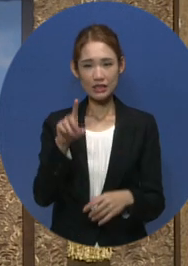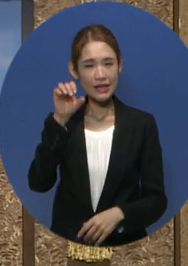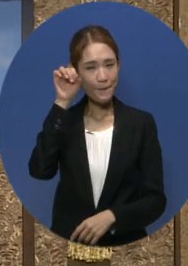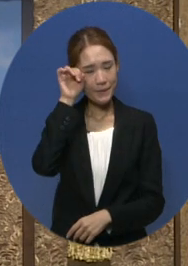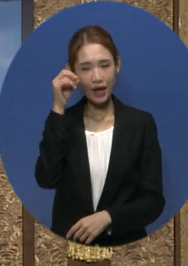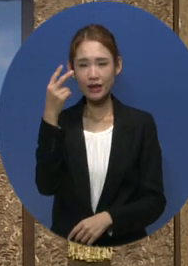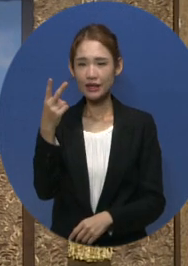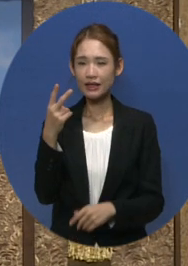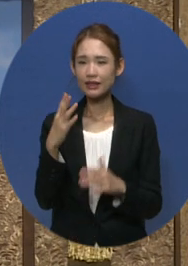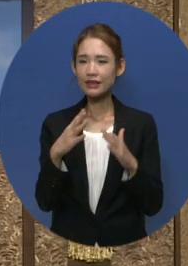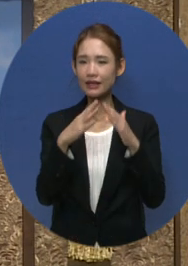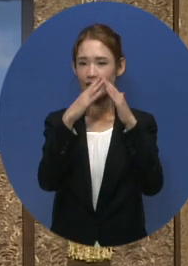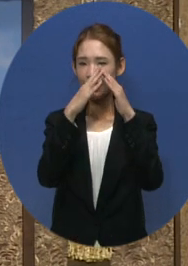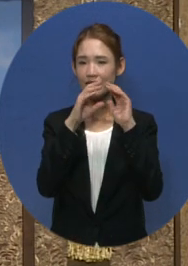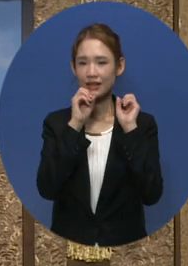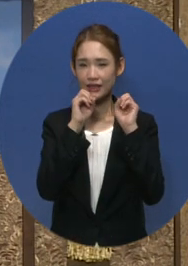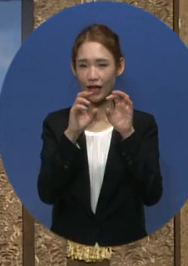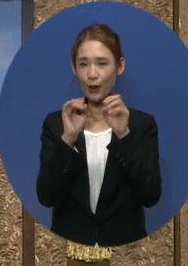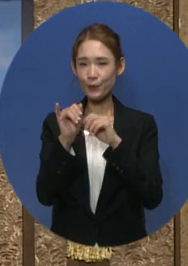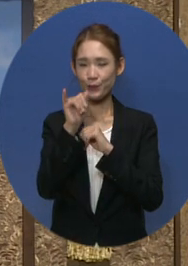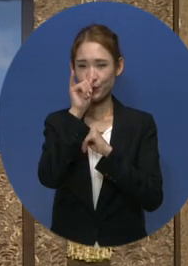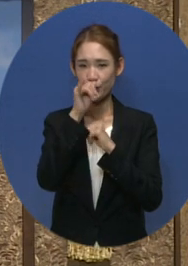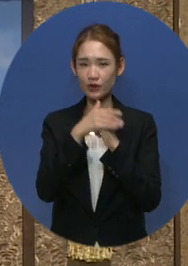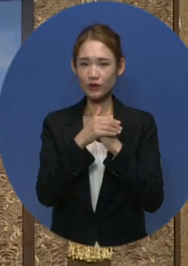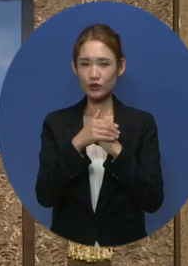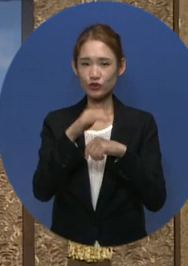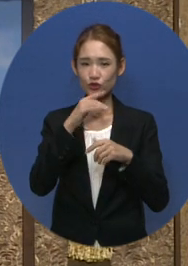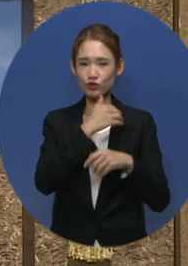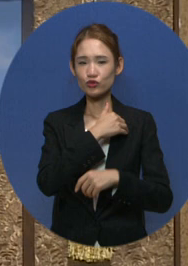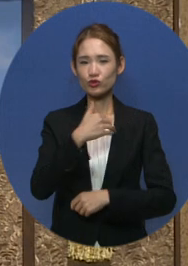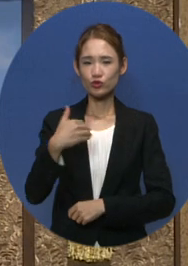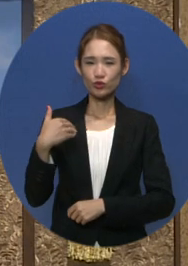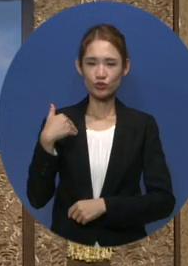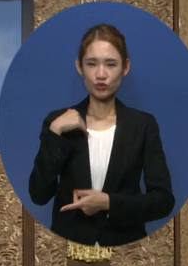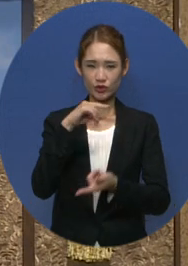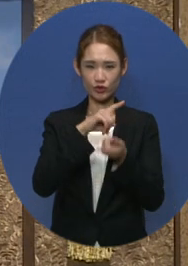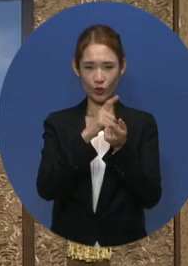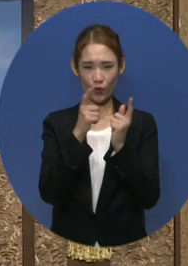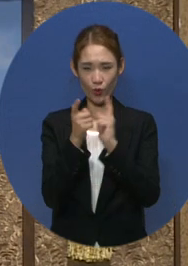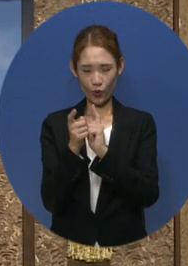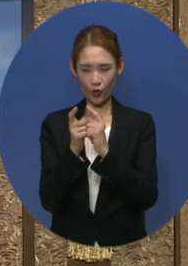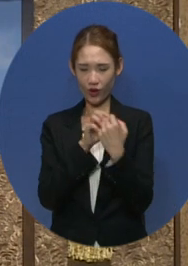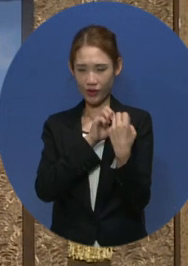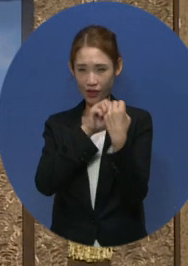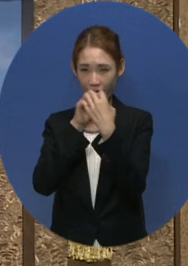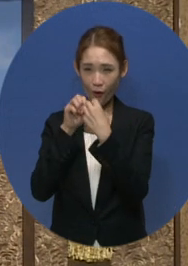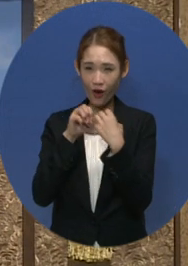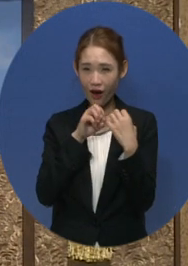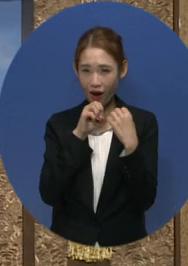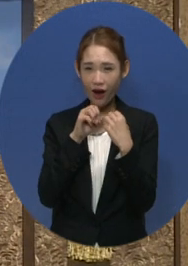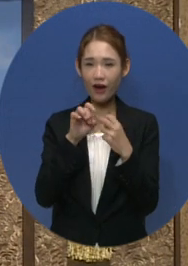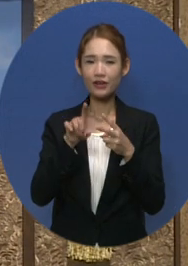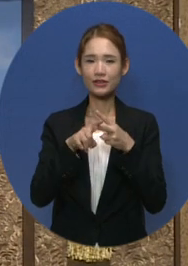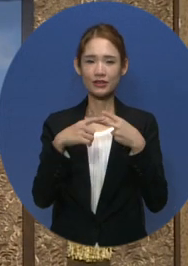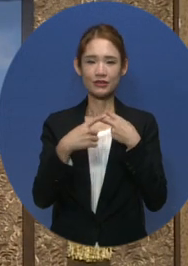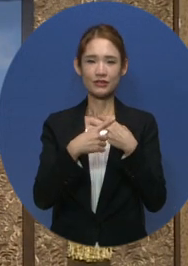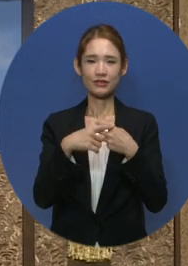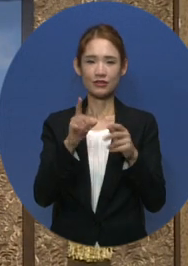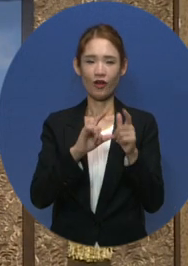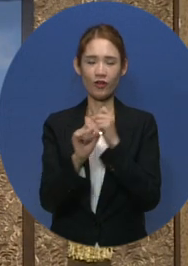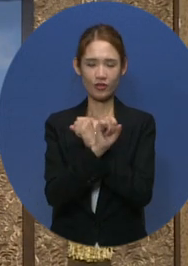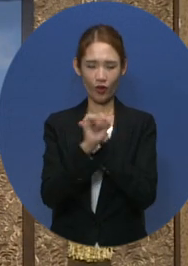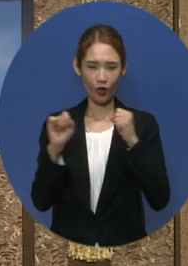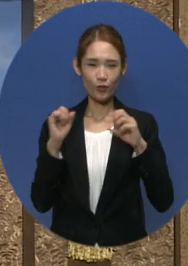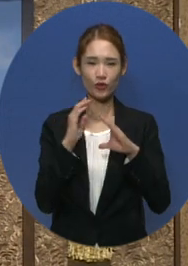네. 같은 것도 합니다. 오. 그러면서 충분히 이제 스킨십도 하고 예, 서로 대화도 하면서 예. 이해의 폭을 넓혀가고 있습니다.